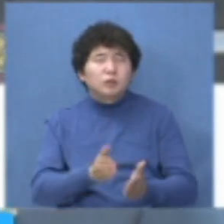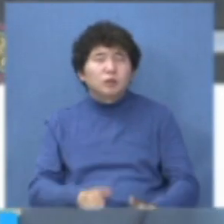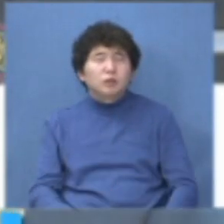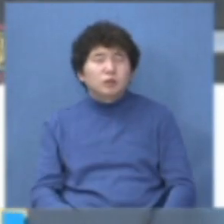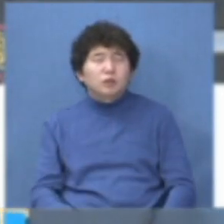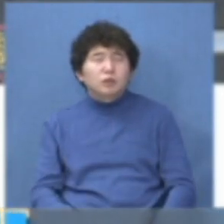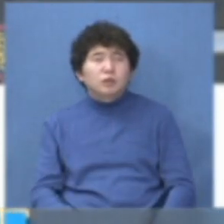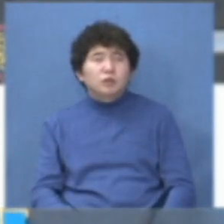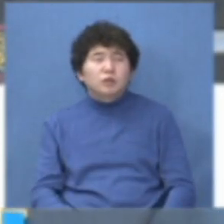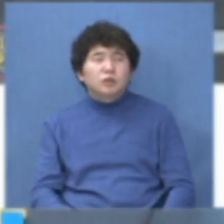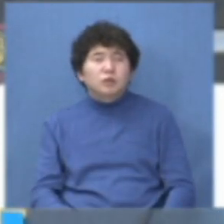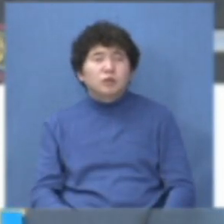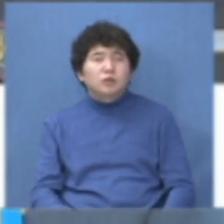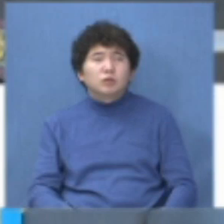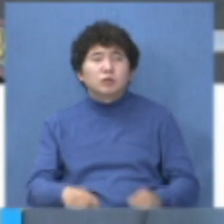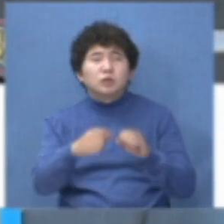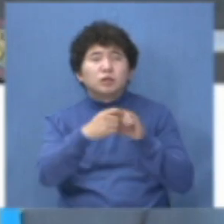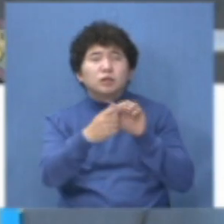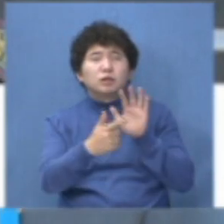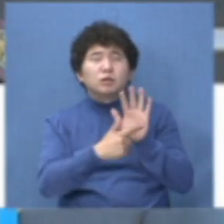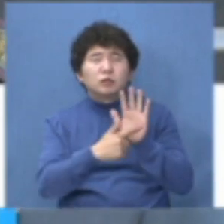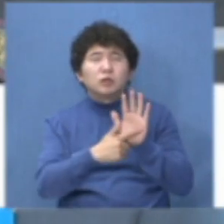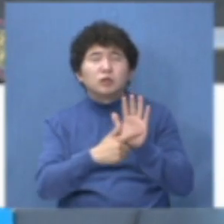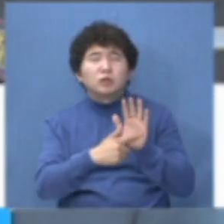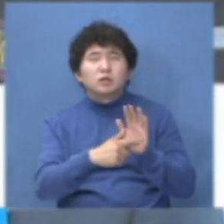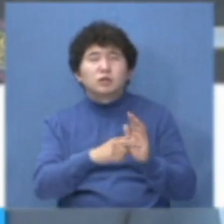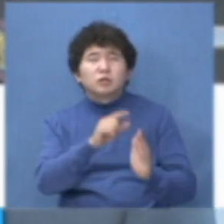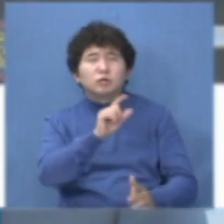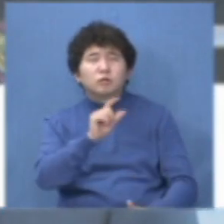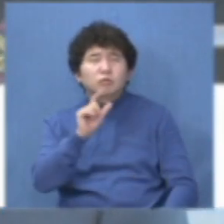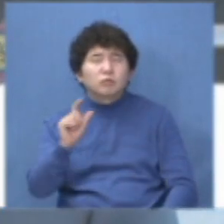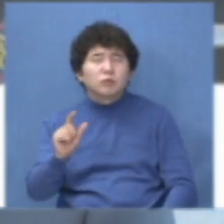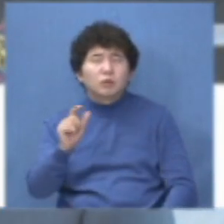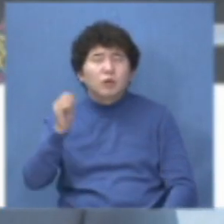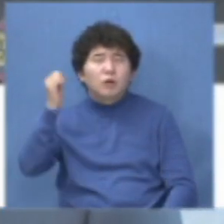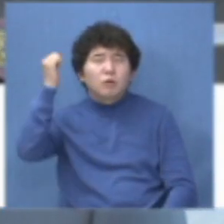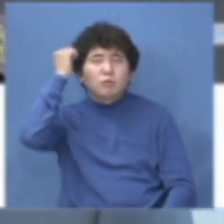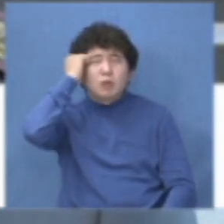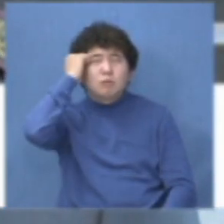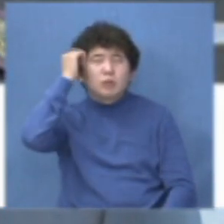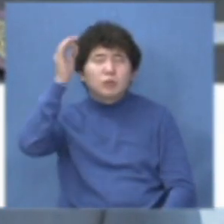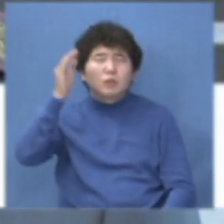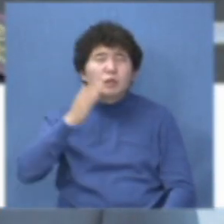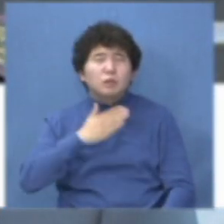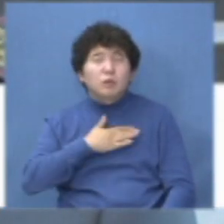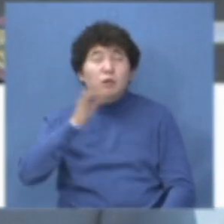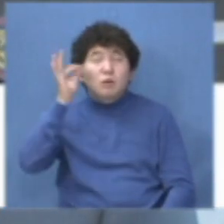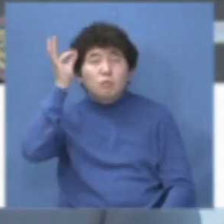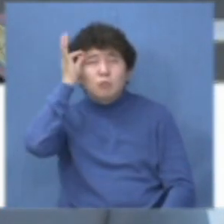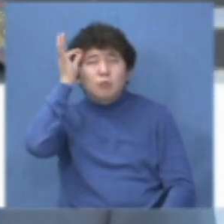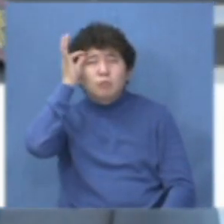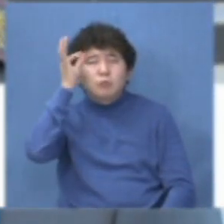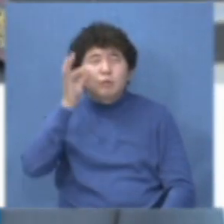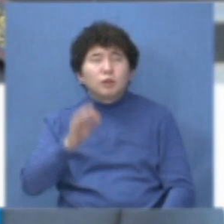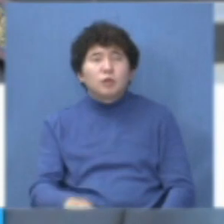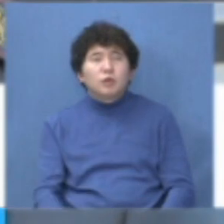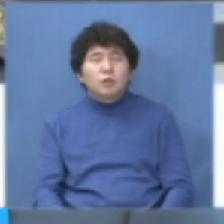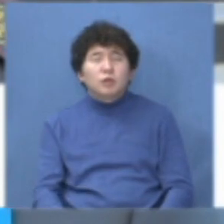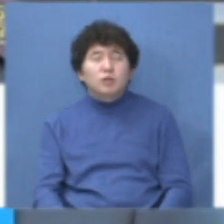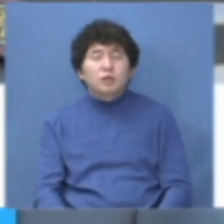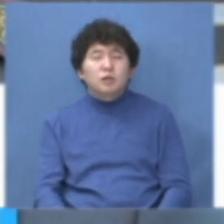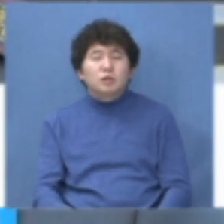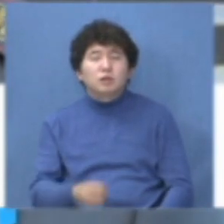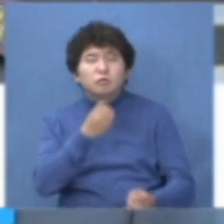болған 17 сарбазымызды еске алу, тағзым ету мемориалына келіп, гүл